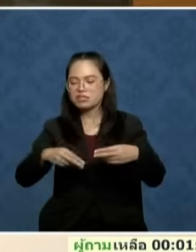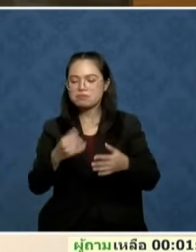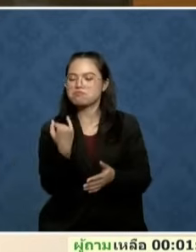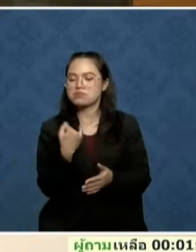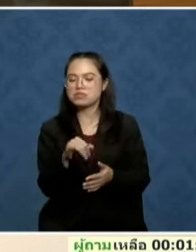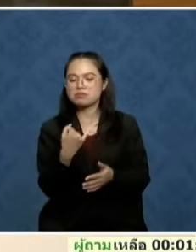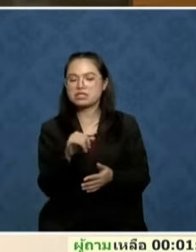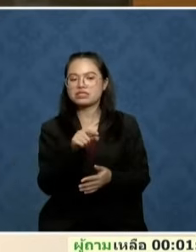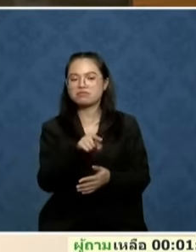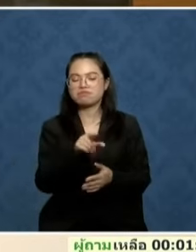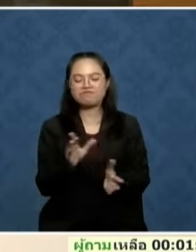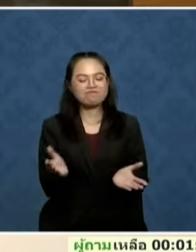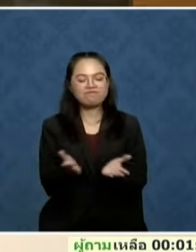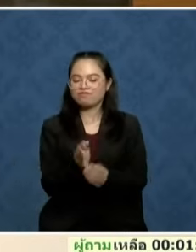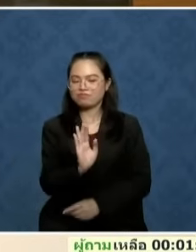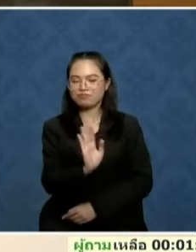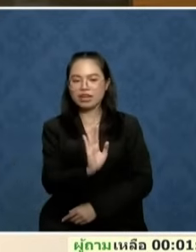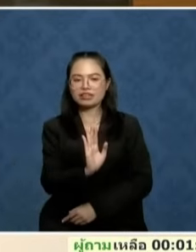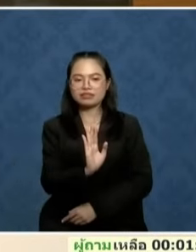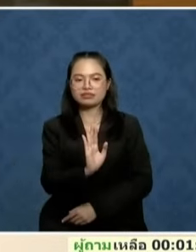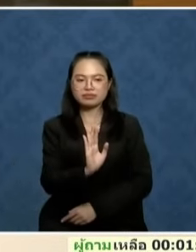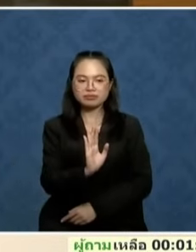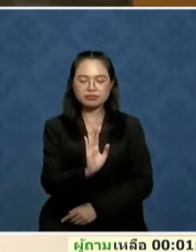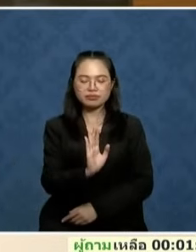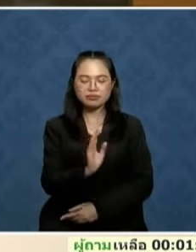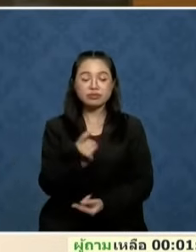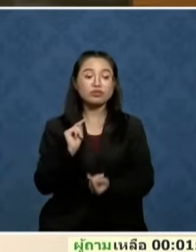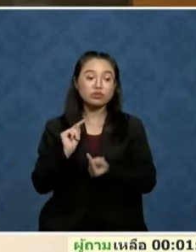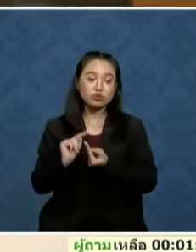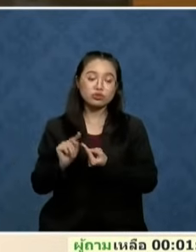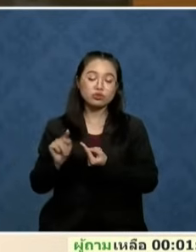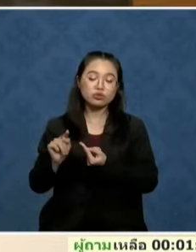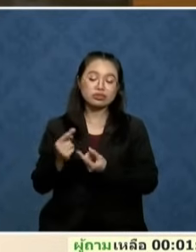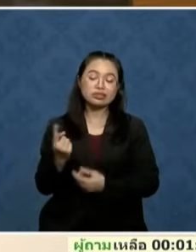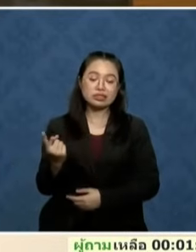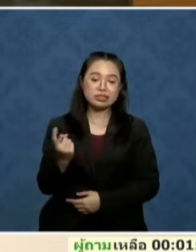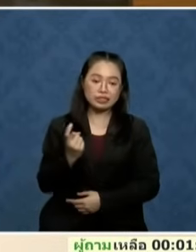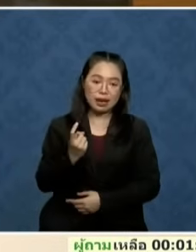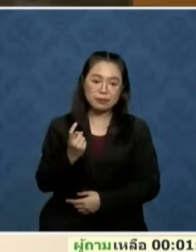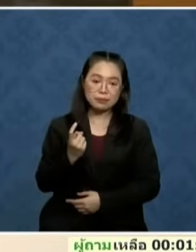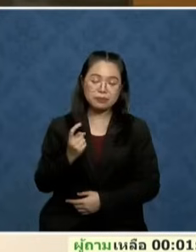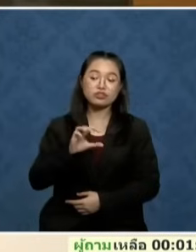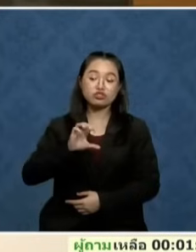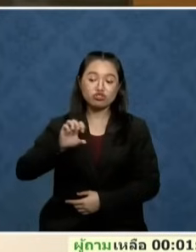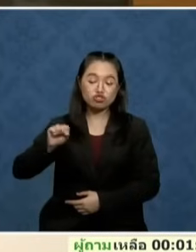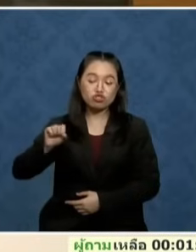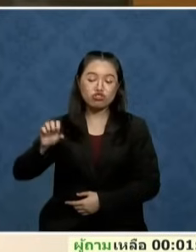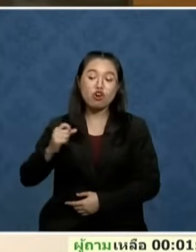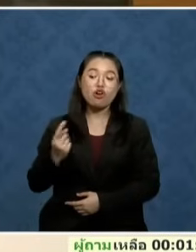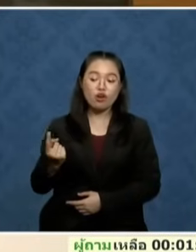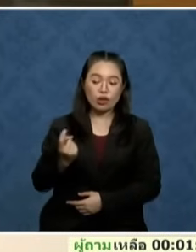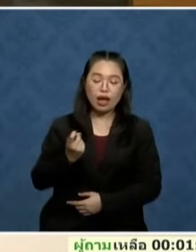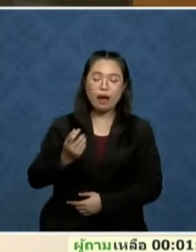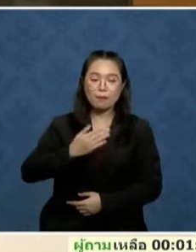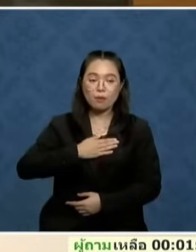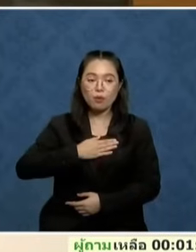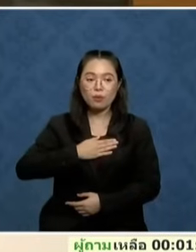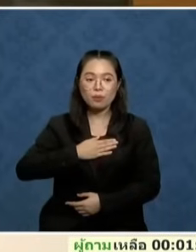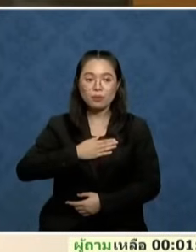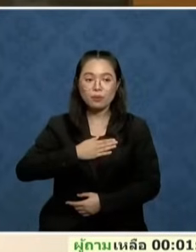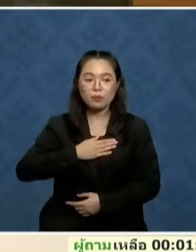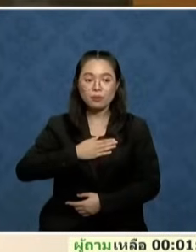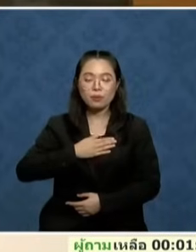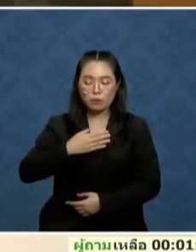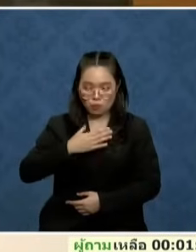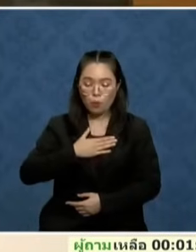ครับในส่วนของเรื่องที่ท่านสภ.ทรงเกียรติได้ถามผมได้กราบ